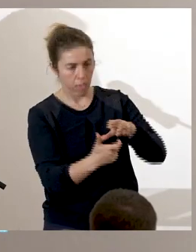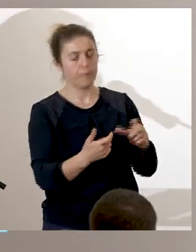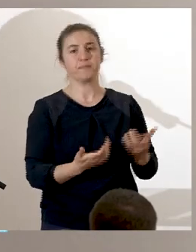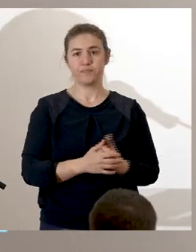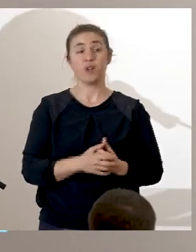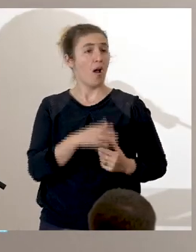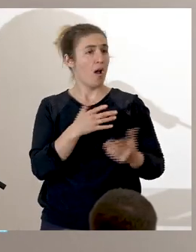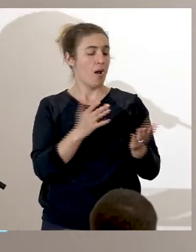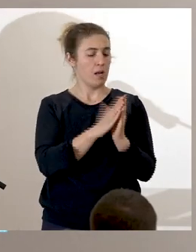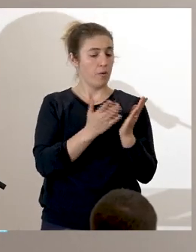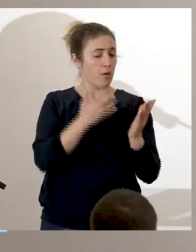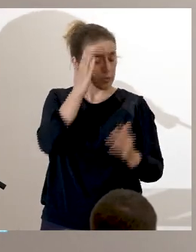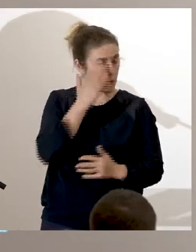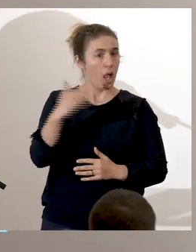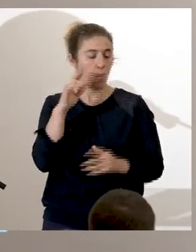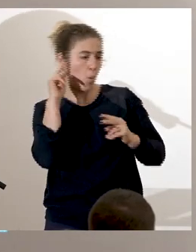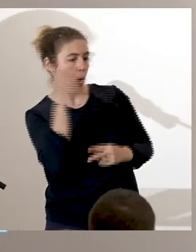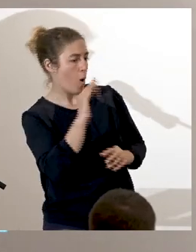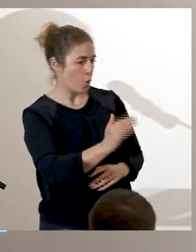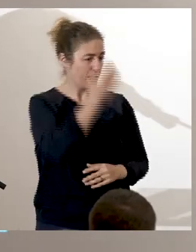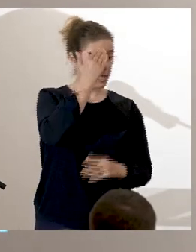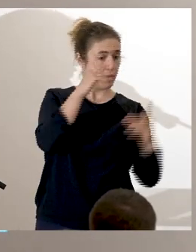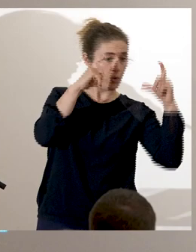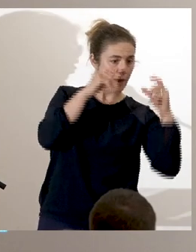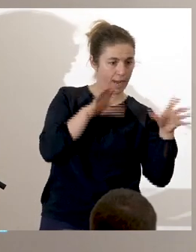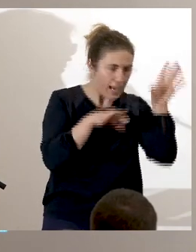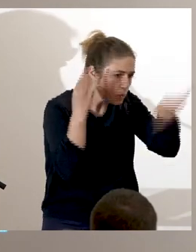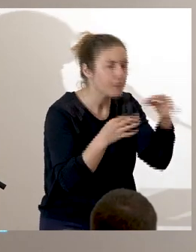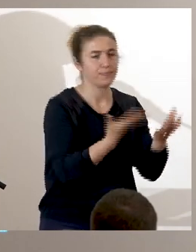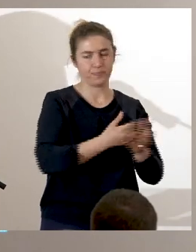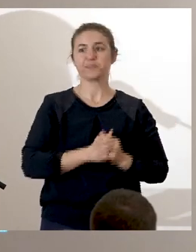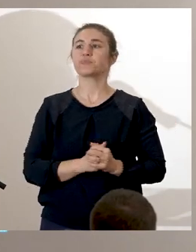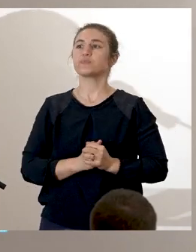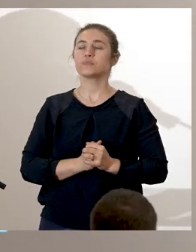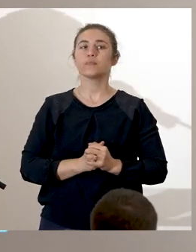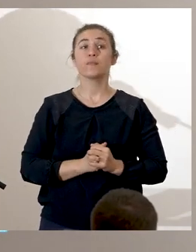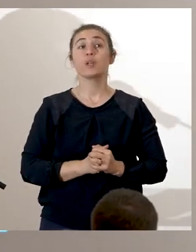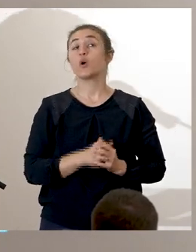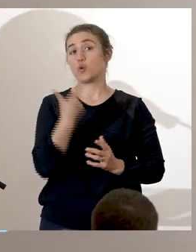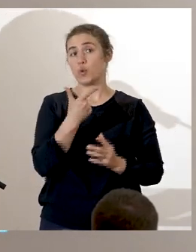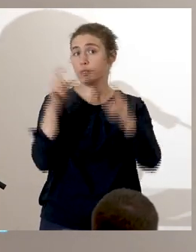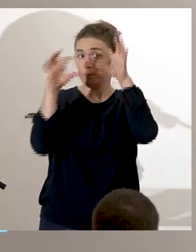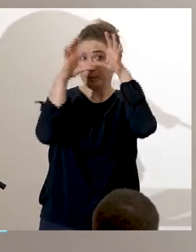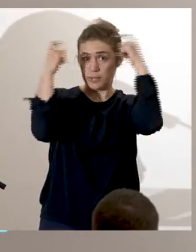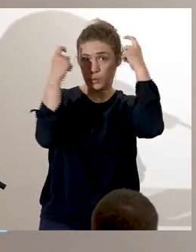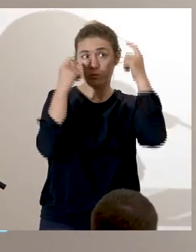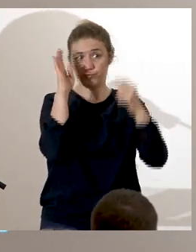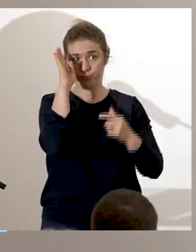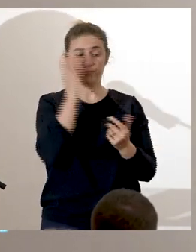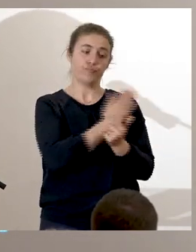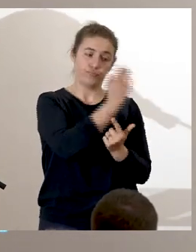ainsi consacré comme photographe et explorateur. C'est à ce double titre qu'il devient en